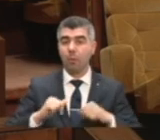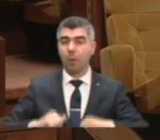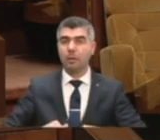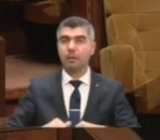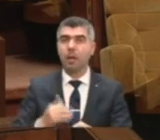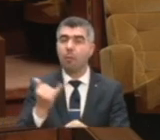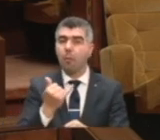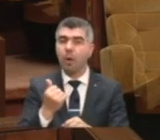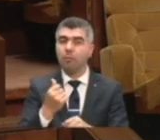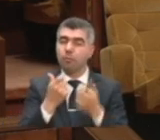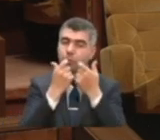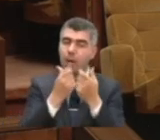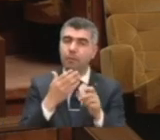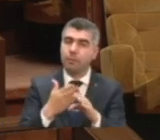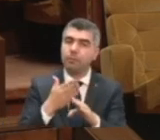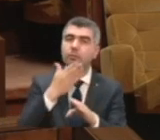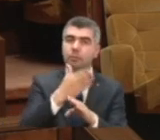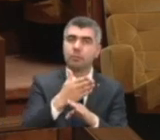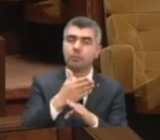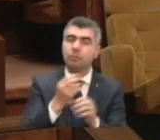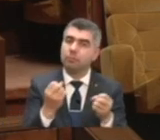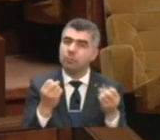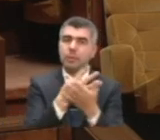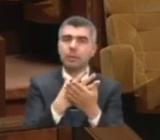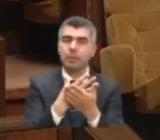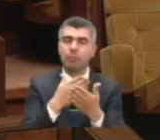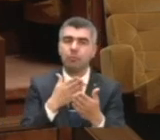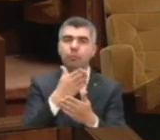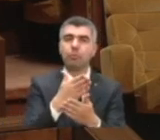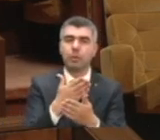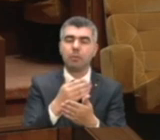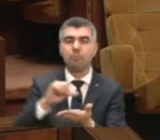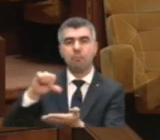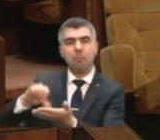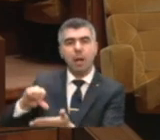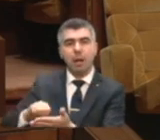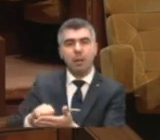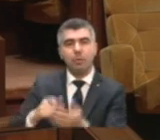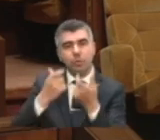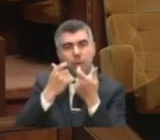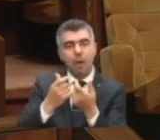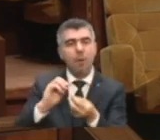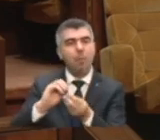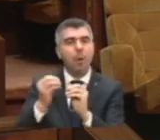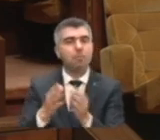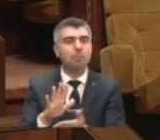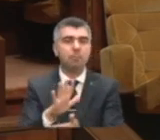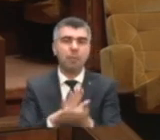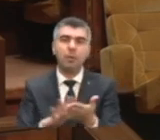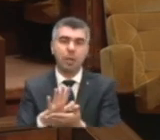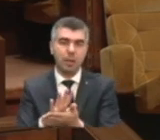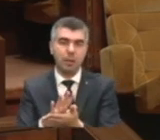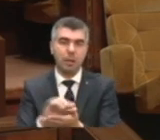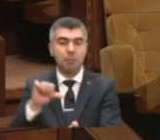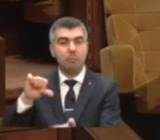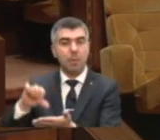واحد زياره ما تكونش رسميه، تكون مفاجئه لهاد المراكز صراحه، باش توقف على المشاكل كتعاني منها هاد المراكز، خاصه